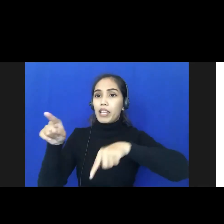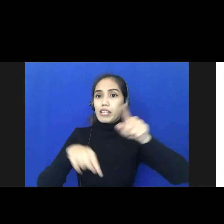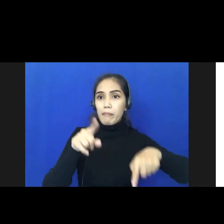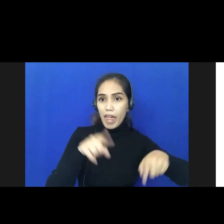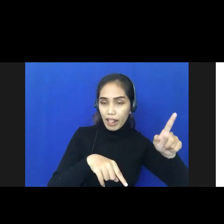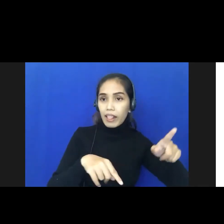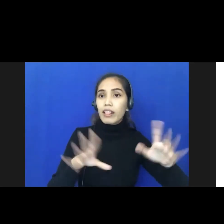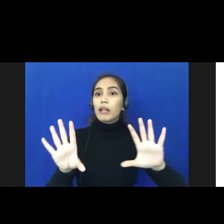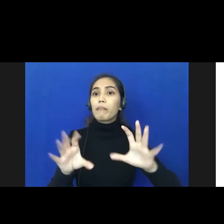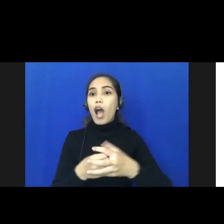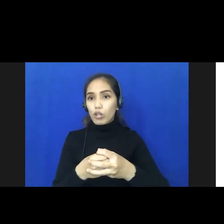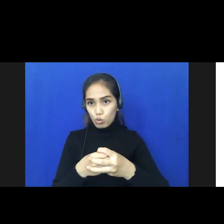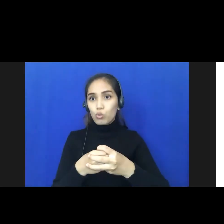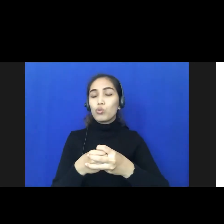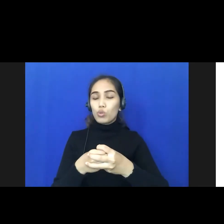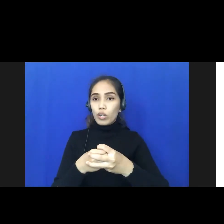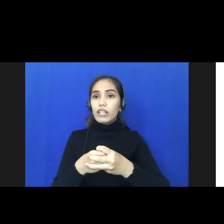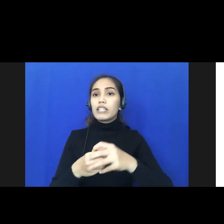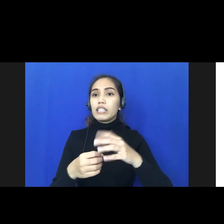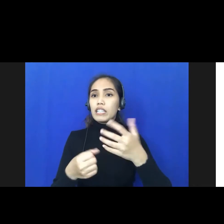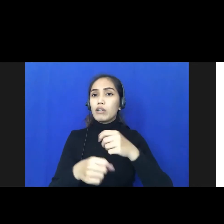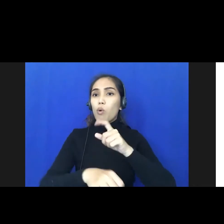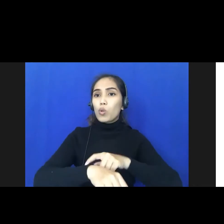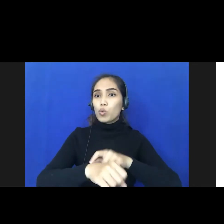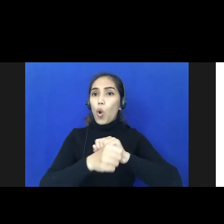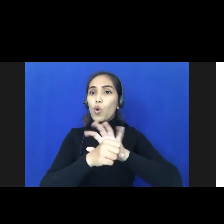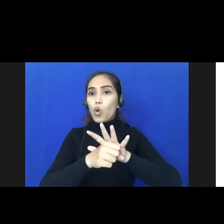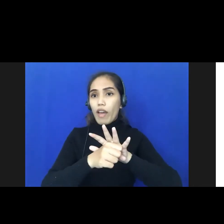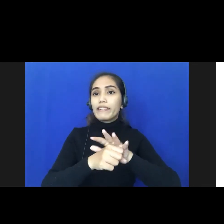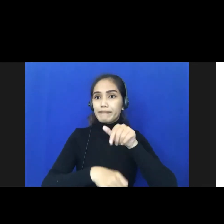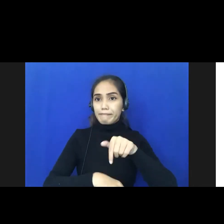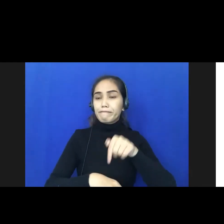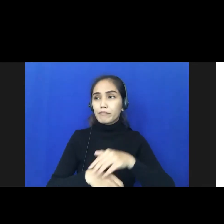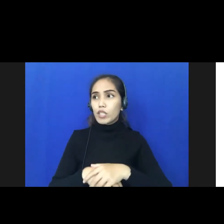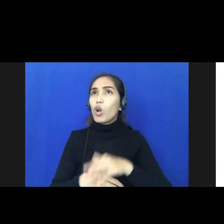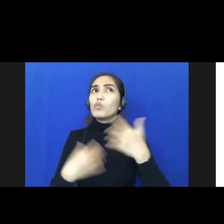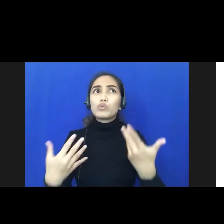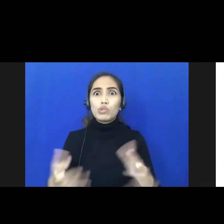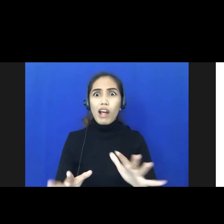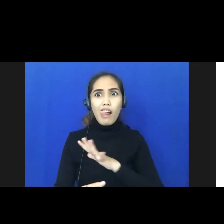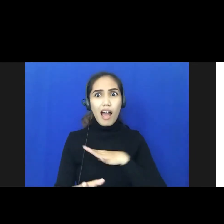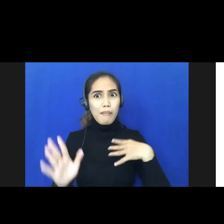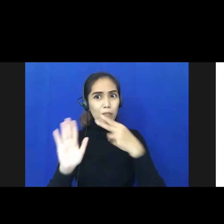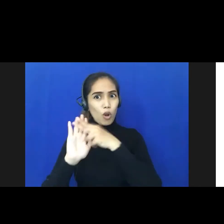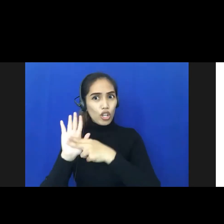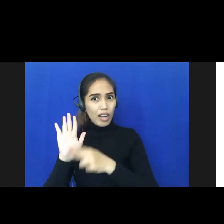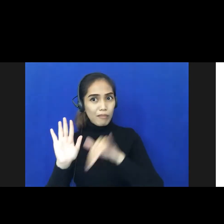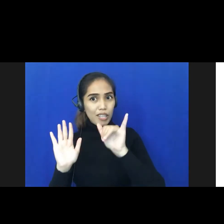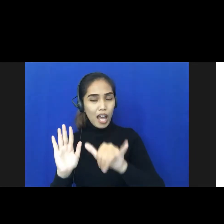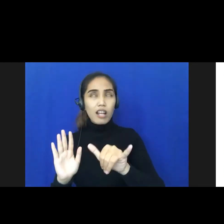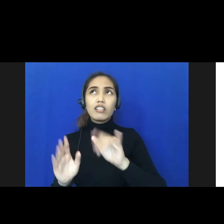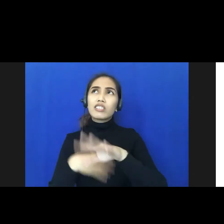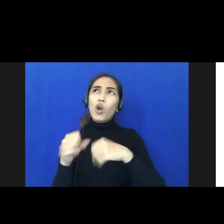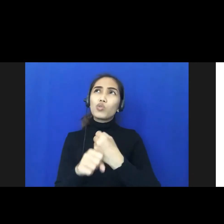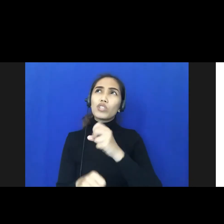masa pandemi. Seperti yang kita tahu, MTBS mungkin ini program yang sudah lama ya dok ya? Yeah. Sudah ada di Indonesia sejak tahun 90-an,